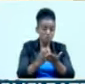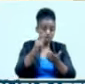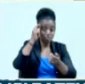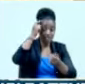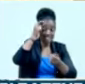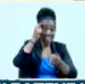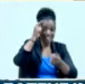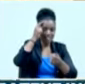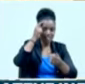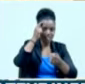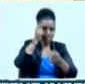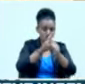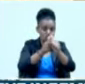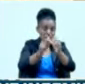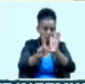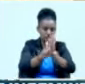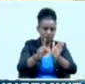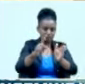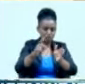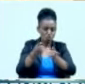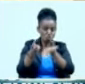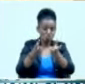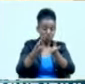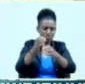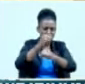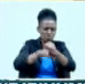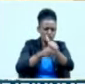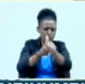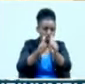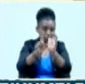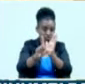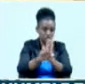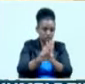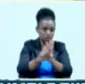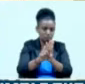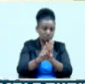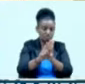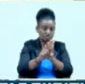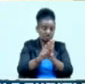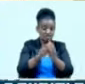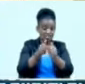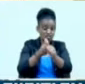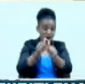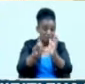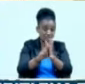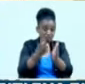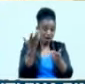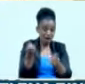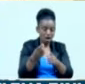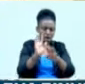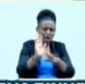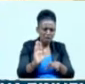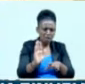ntekereza ko byari byubahirije amategeko ndetse n'uburyo ibikorwa byo gukurikiza amategeko byari bimeze nabi byakurikizaga amategeko.